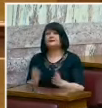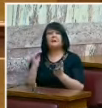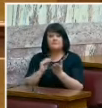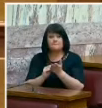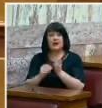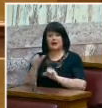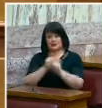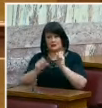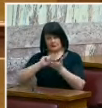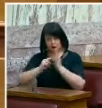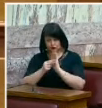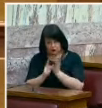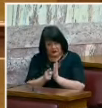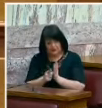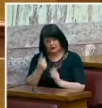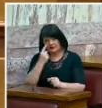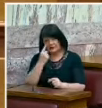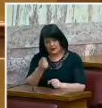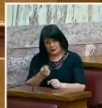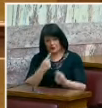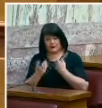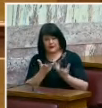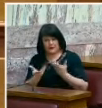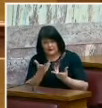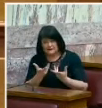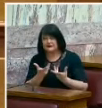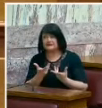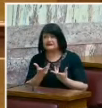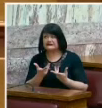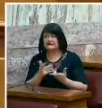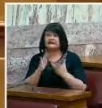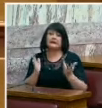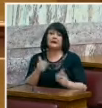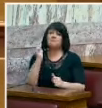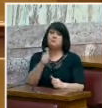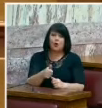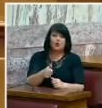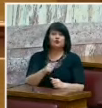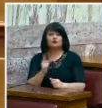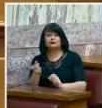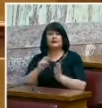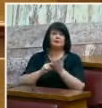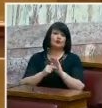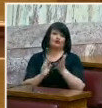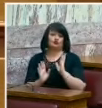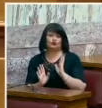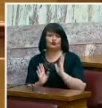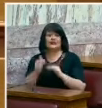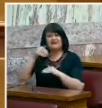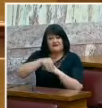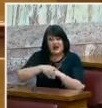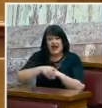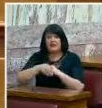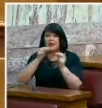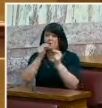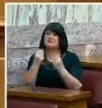προσέξτε λίγο όταν διαπραγματεύεστε και όταν διαπραγματεύεστε μόνος σας και ειδικά βράδυ, τίποτα καλό δεν